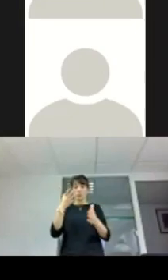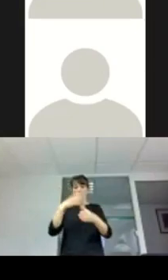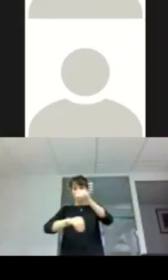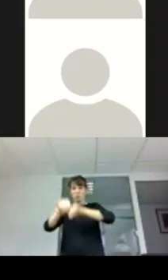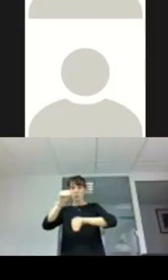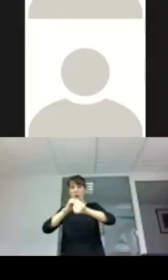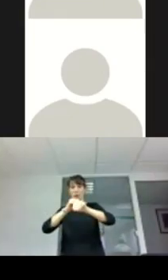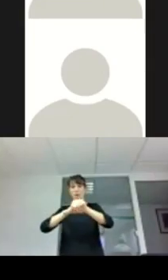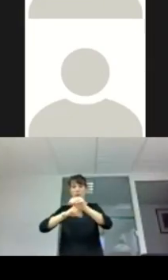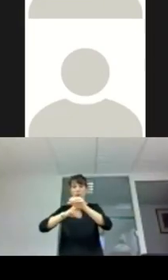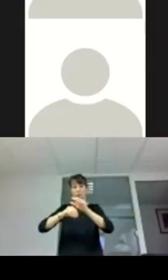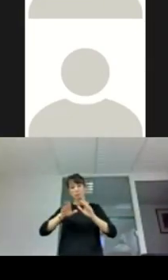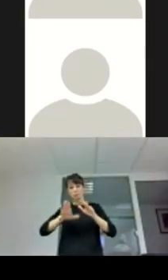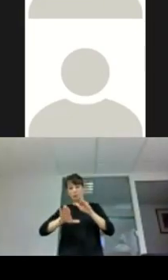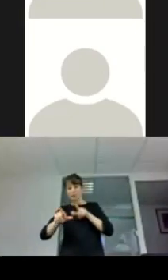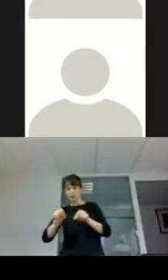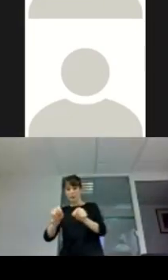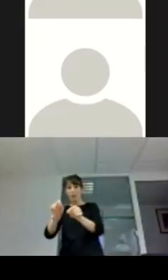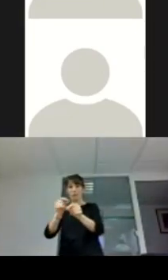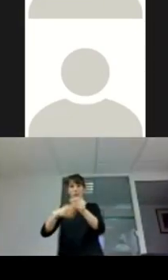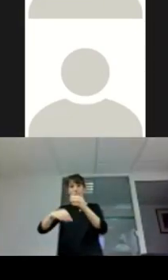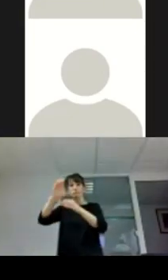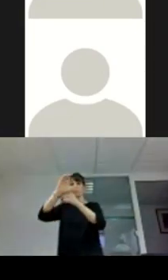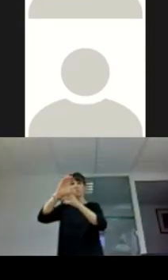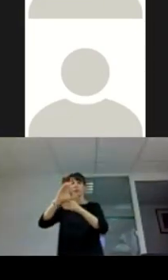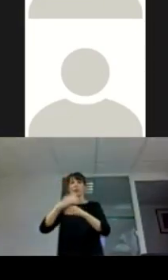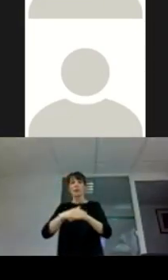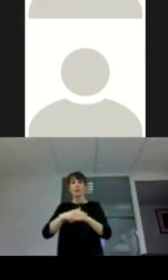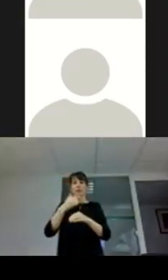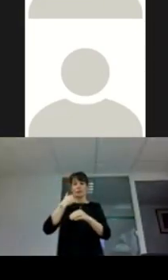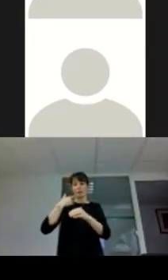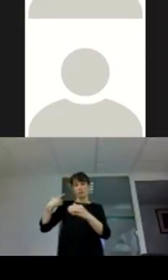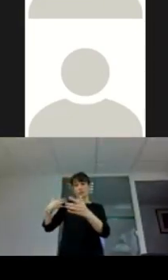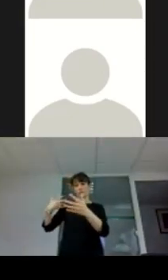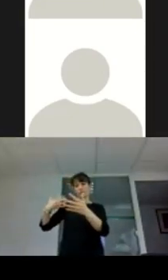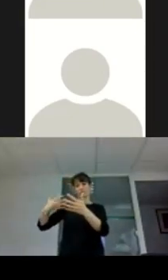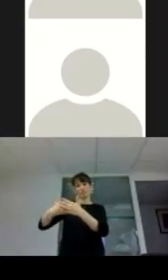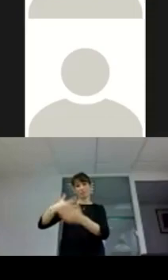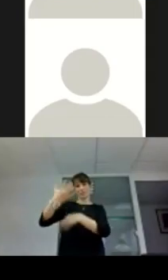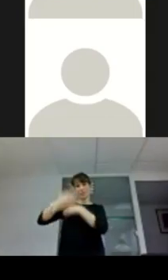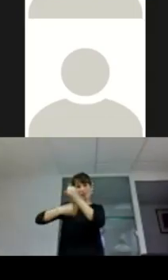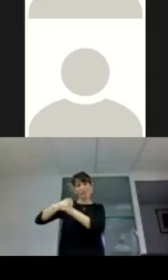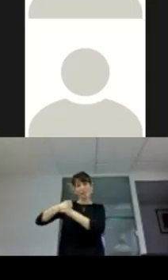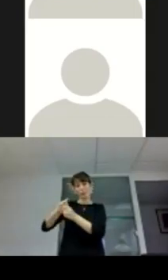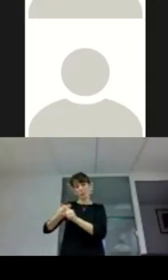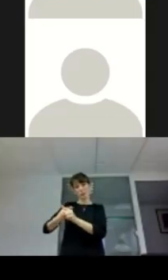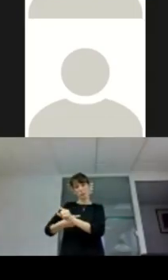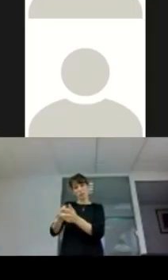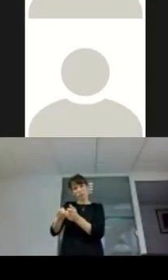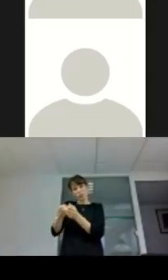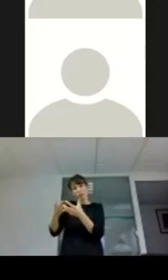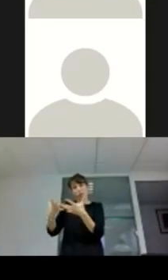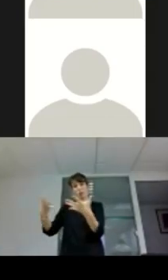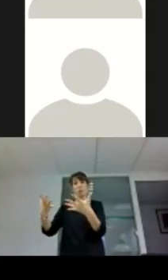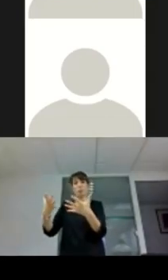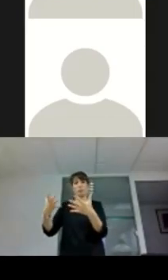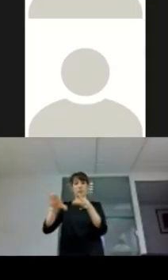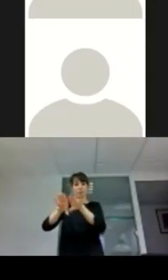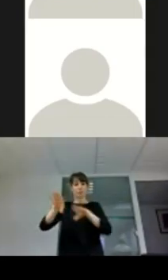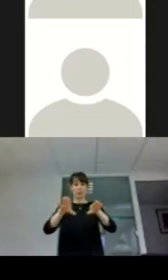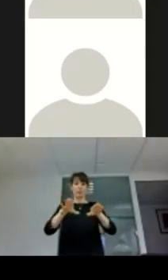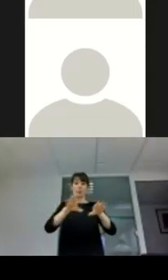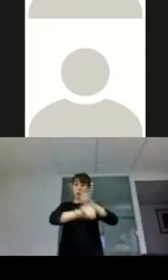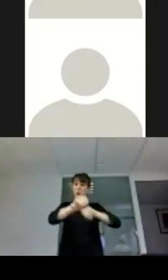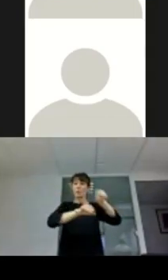Ainsi, on peut voir que les soins oncologiques de support qui se développent depuis une quinzaine d'années concomitamment à la prise en charge des